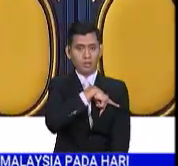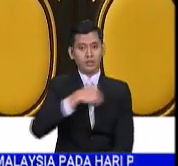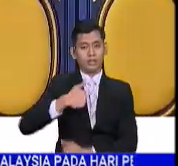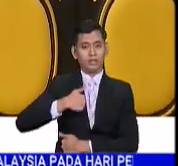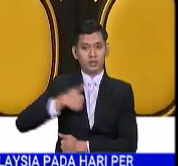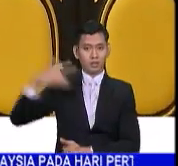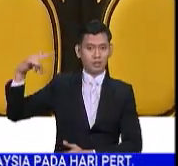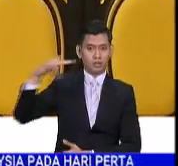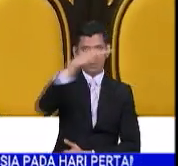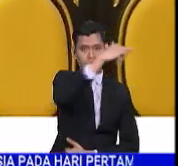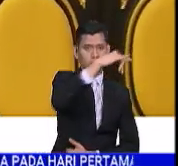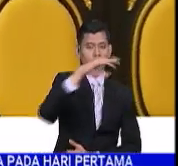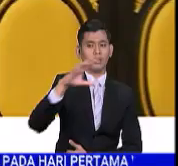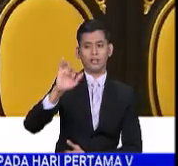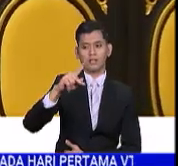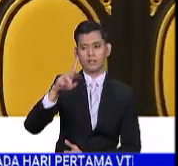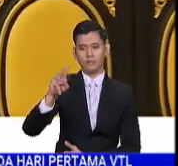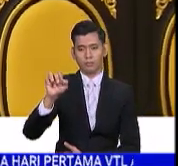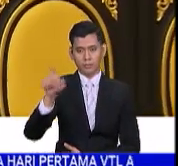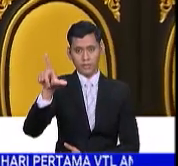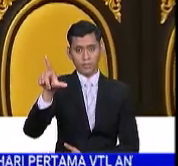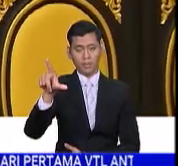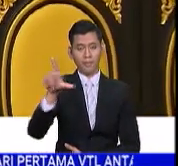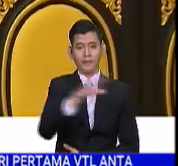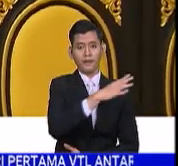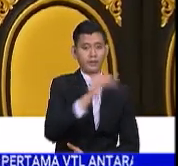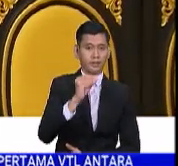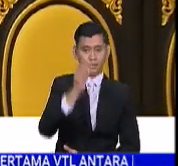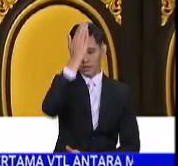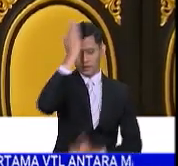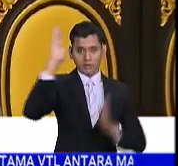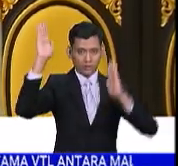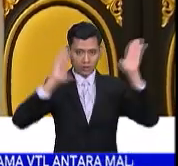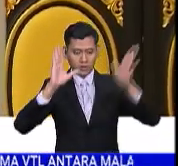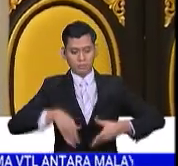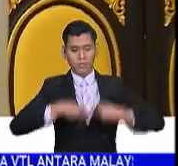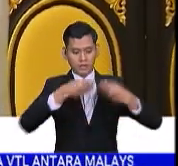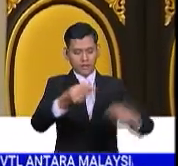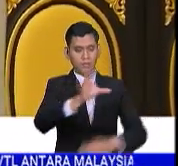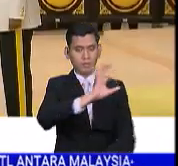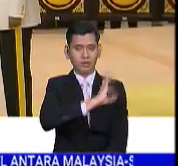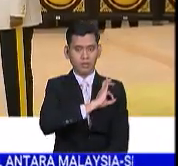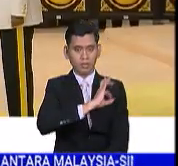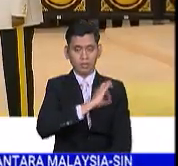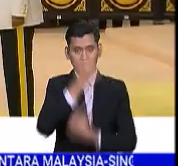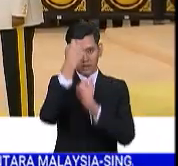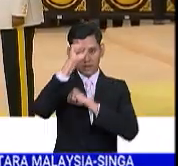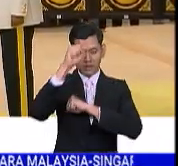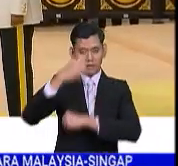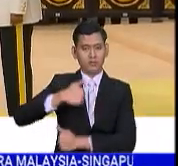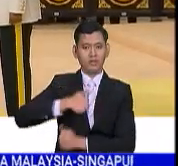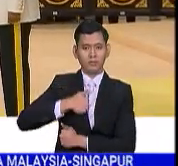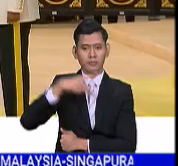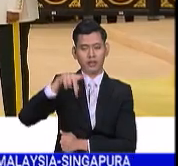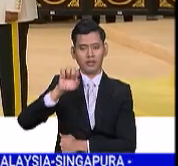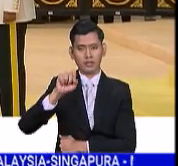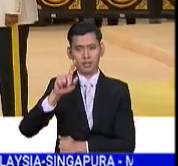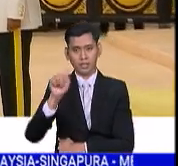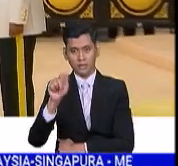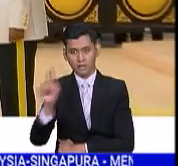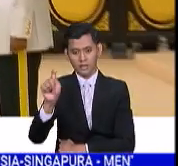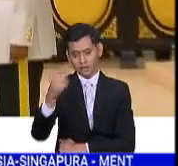Jenderal than shwe Akbar Abdul Somad Baginda truk berkenan menurunkan Dajah Panglima Setia angkatan tropis qwerty